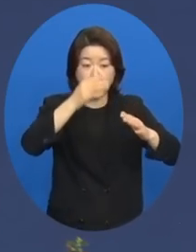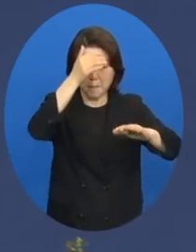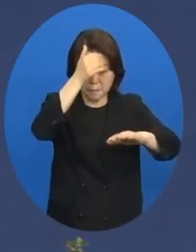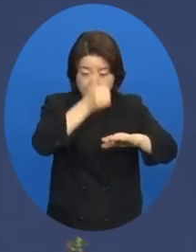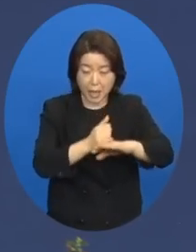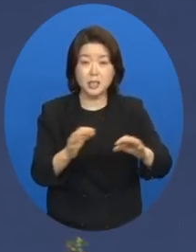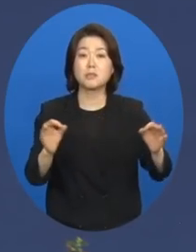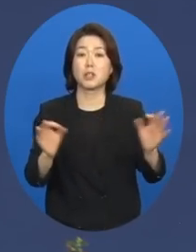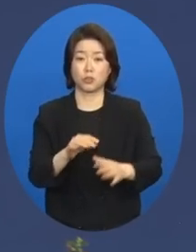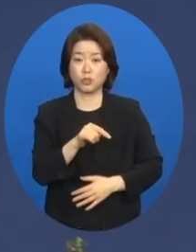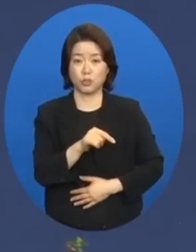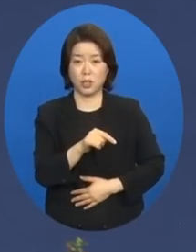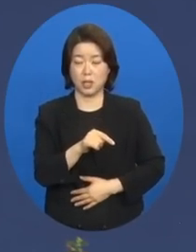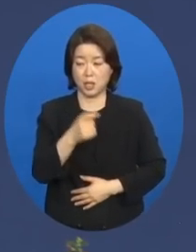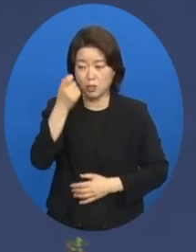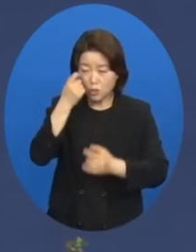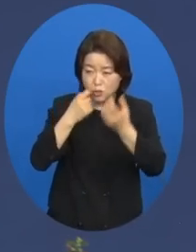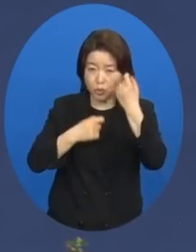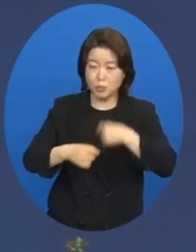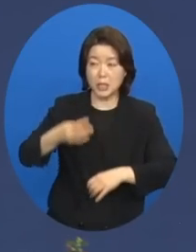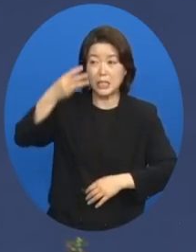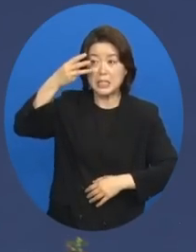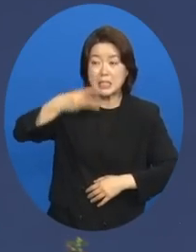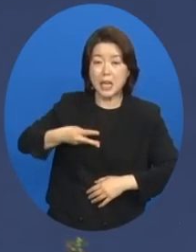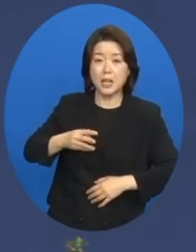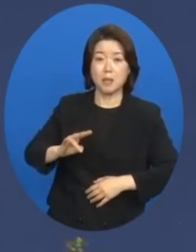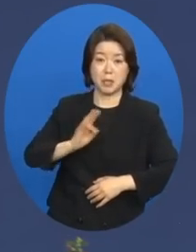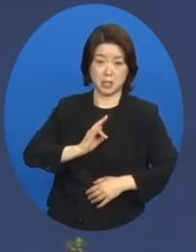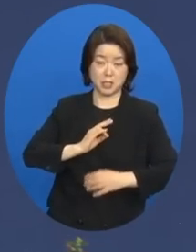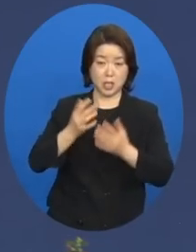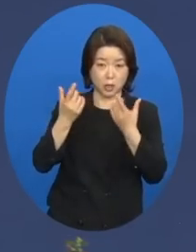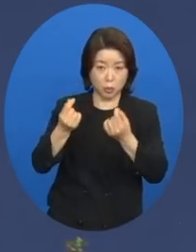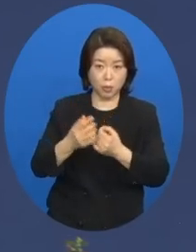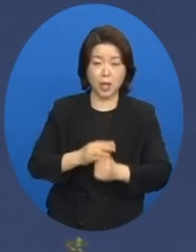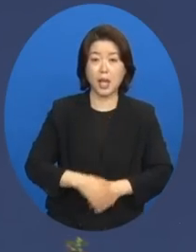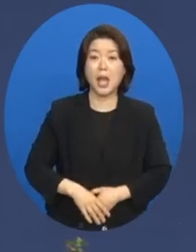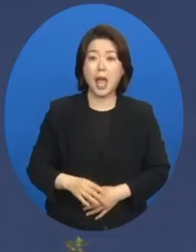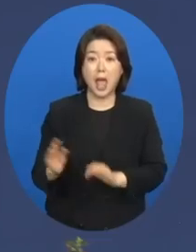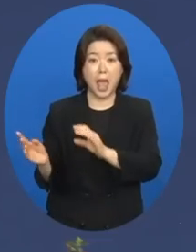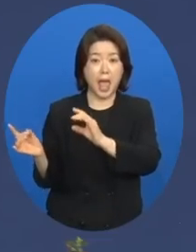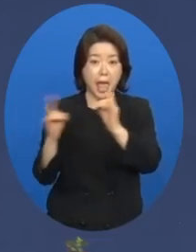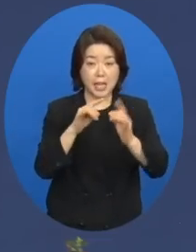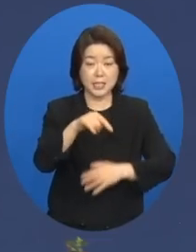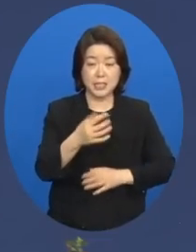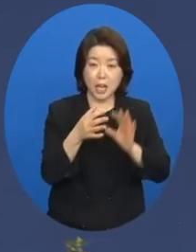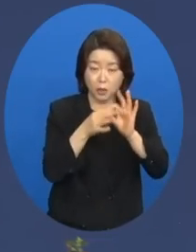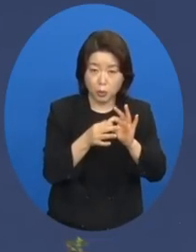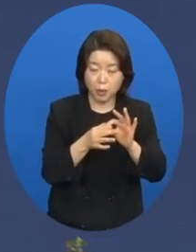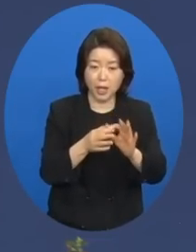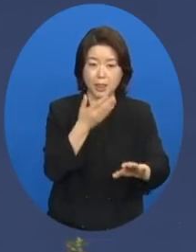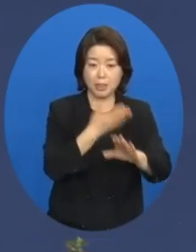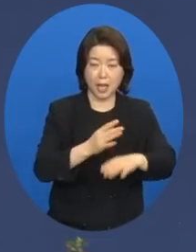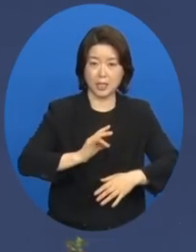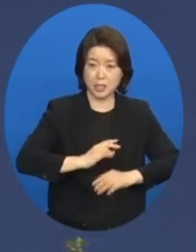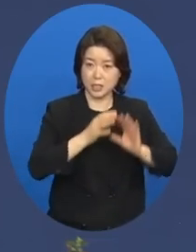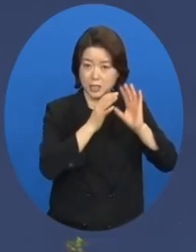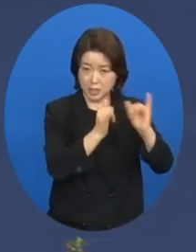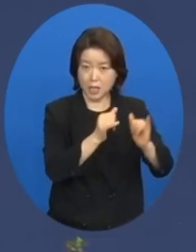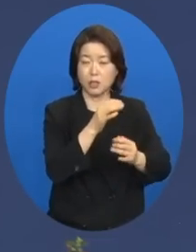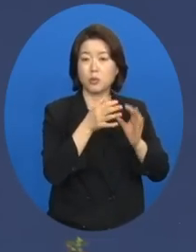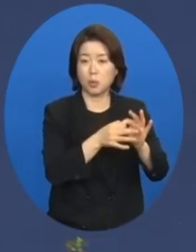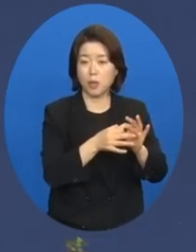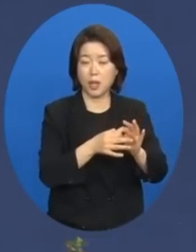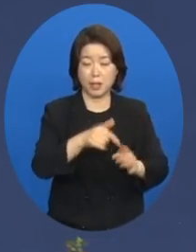순간에 마지막 눈물의 선지자 예레미야를 통하여 에스겔을 통하여 그리고 또 다른 선지자들 통해서 구약이 말한